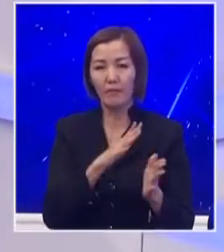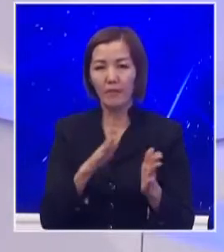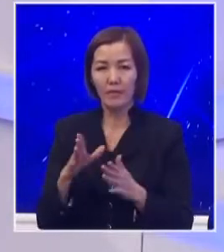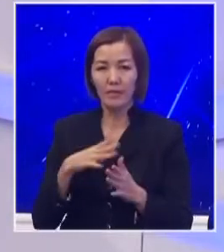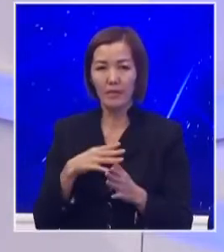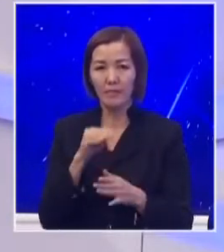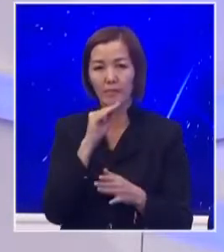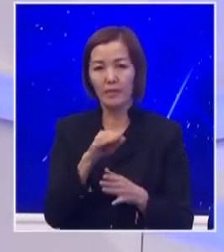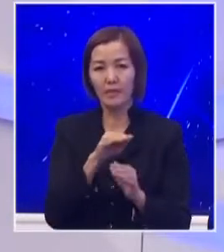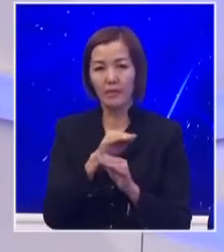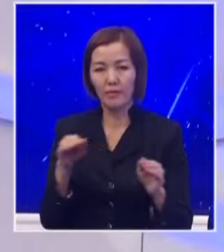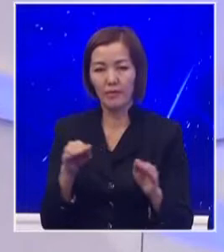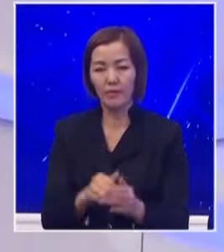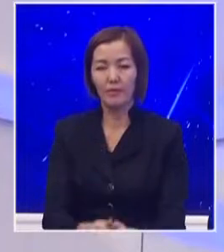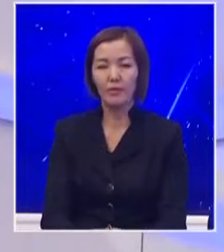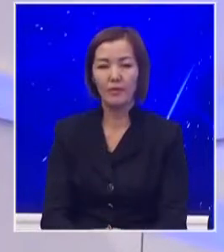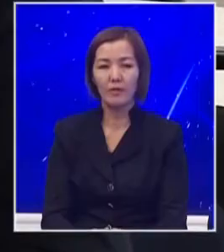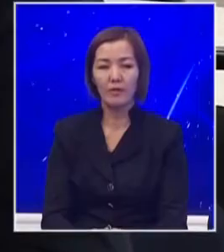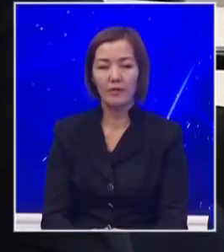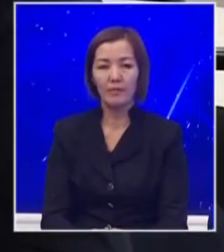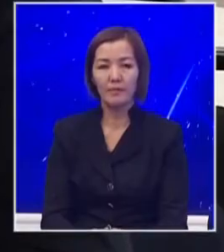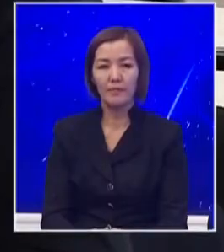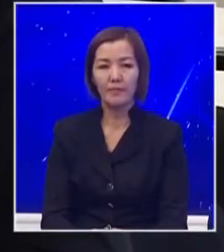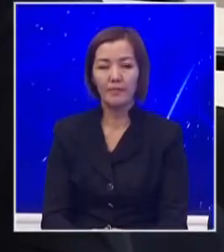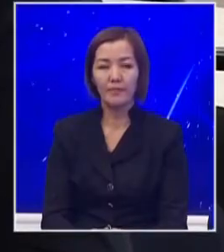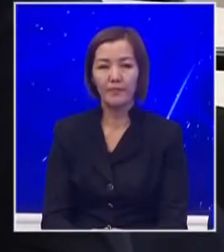библиотекаря на профессиональной арене.